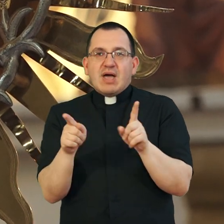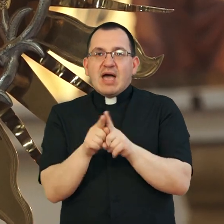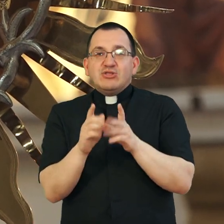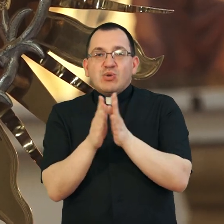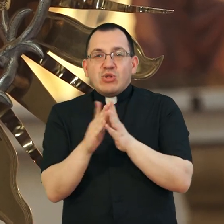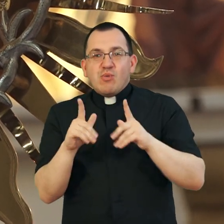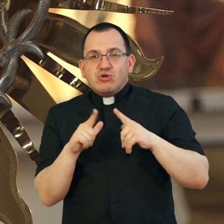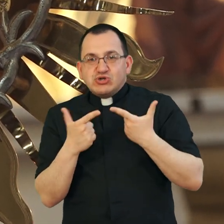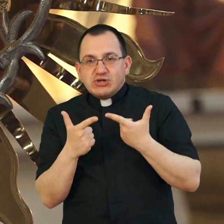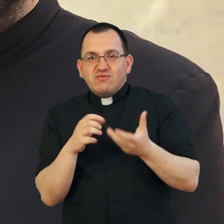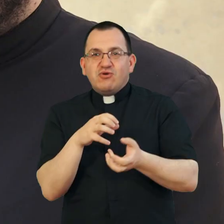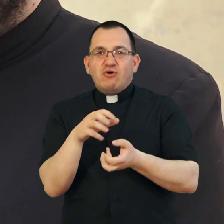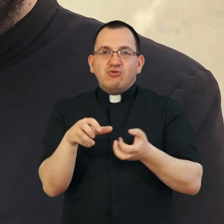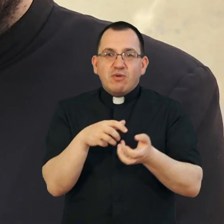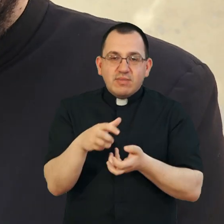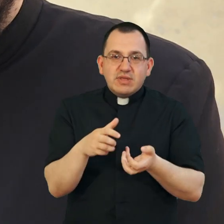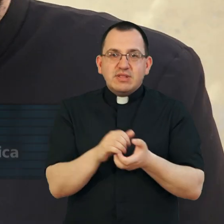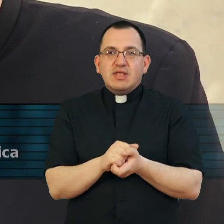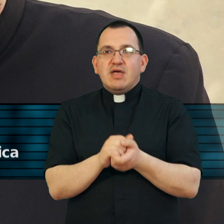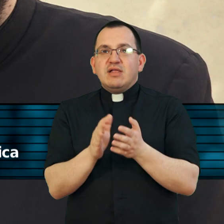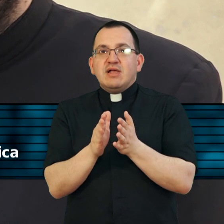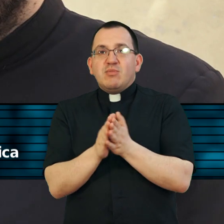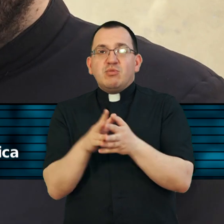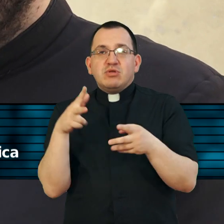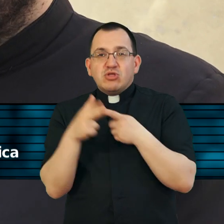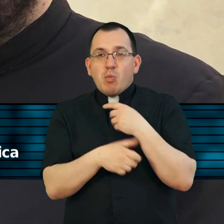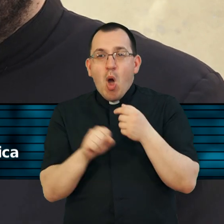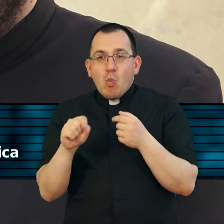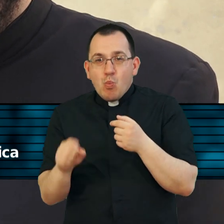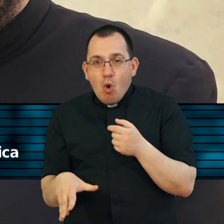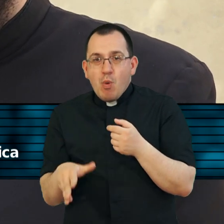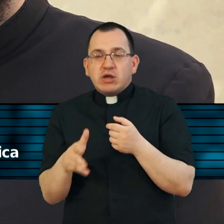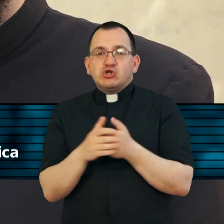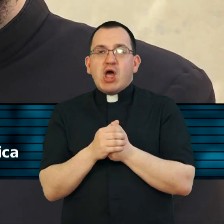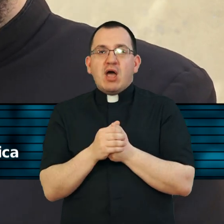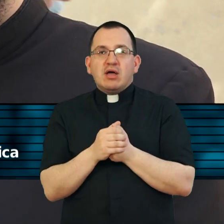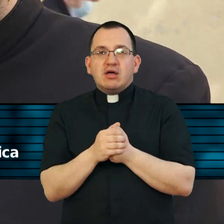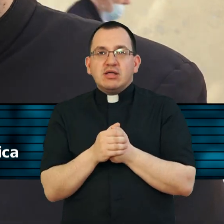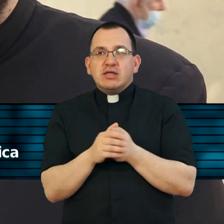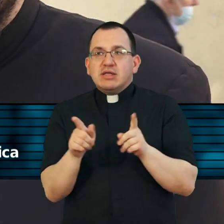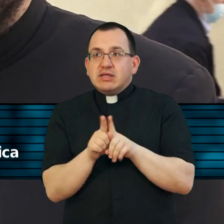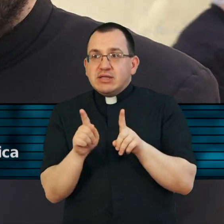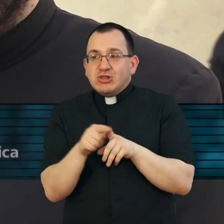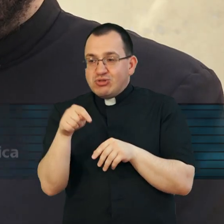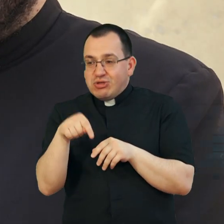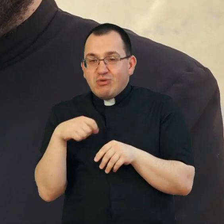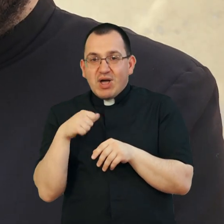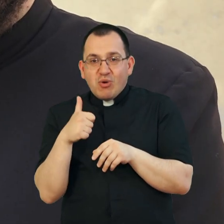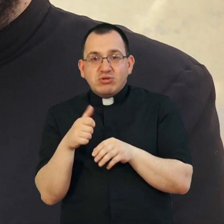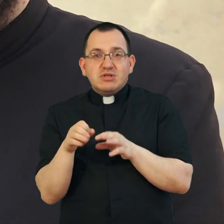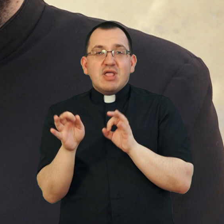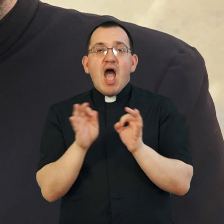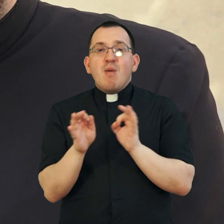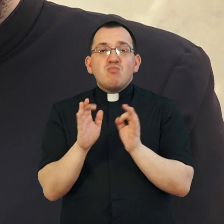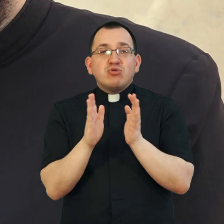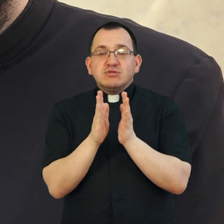za obitelji, za prestanak pobačaja u Hrvatskoj, u Koprivnici, a ove godine i u ovom bdijenju sada